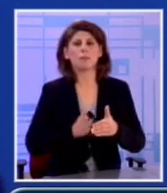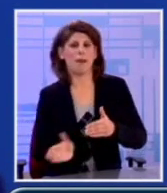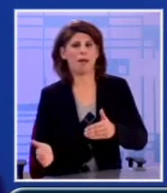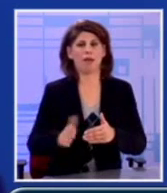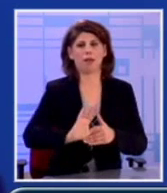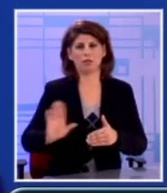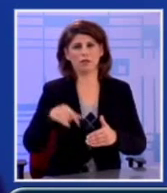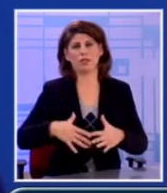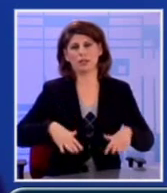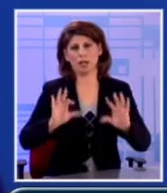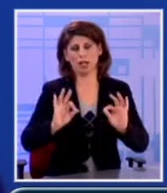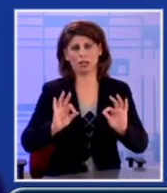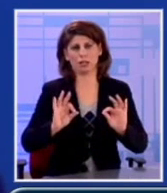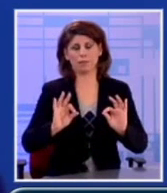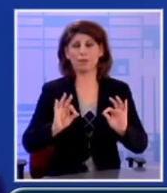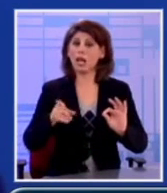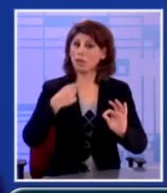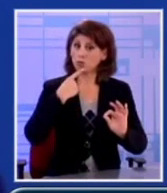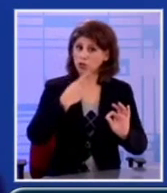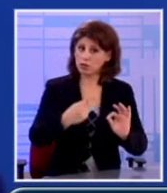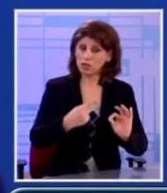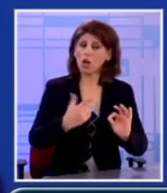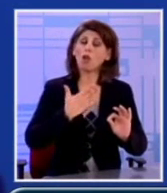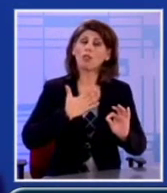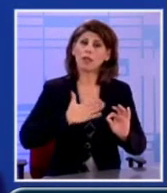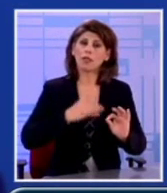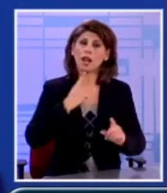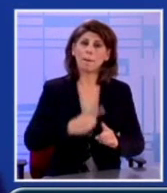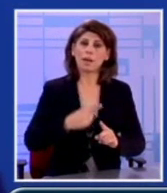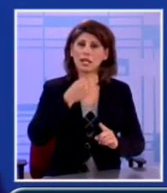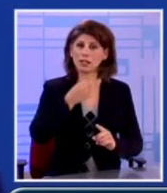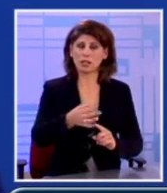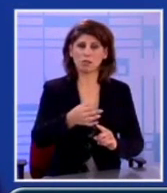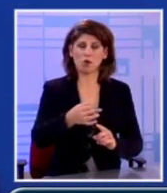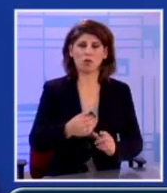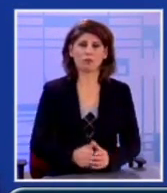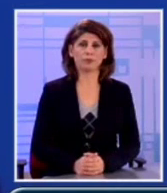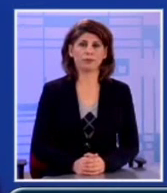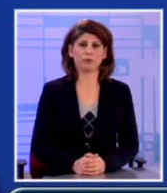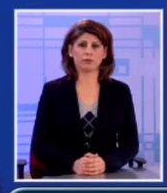σε αυτές τις αρχές. Και λέγοντας αυτό, θα ήθελα απλώς να πω, γιατί